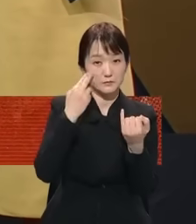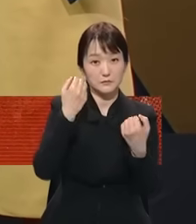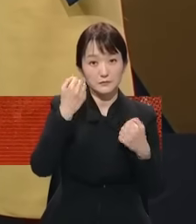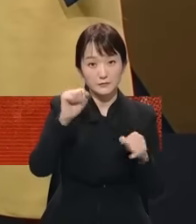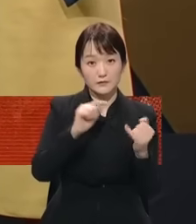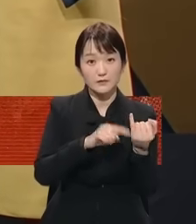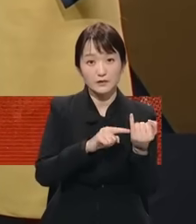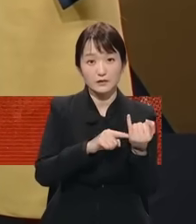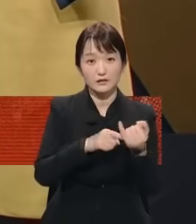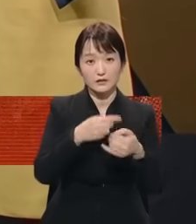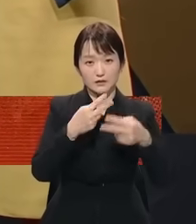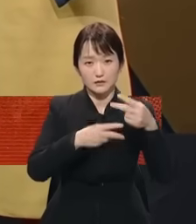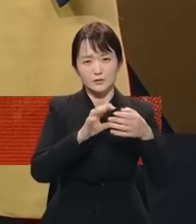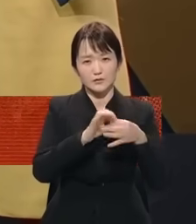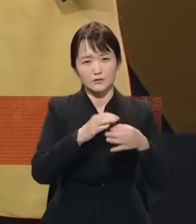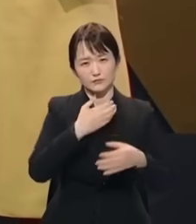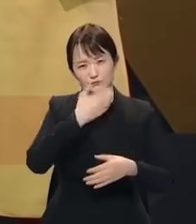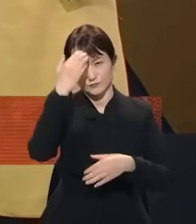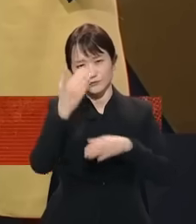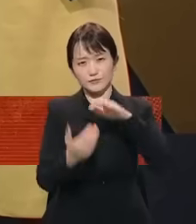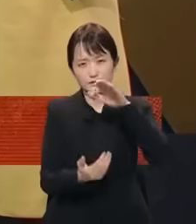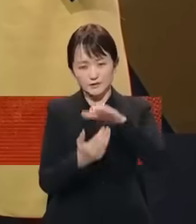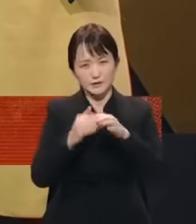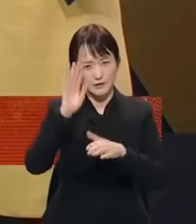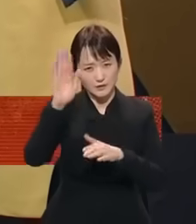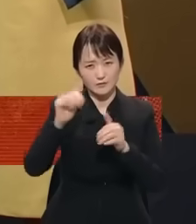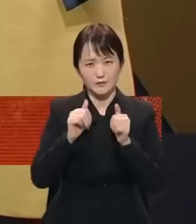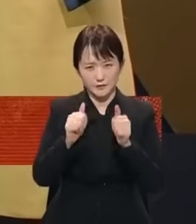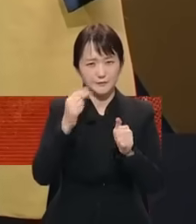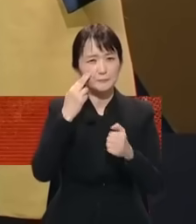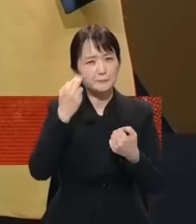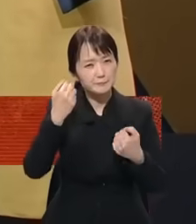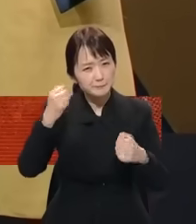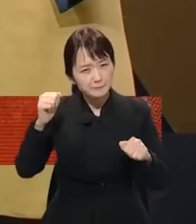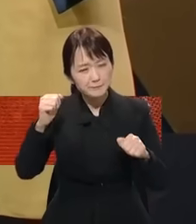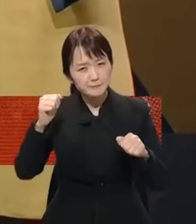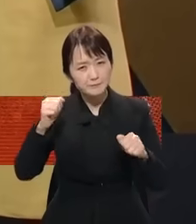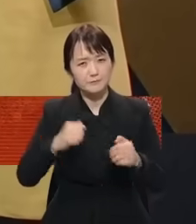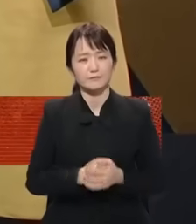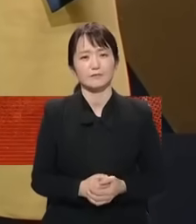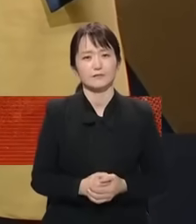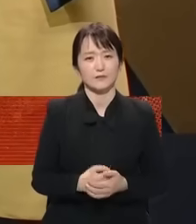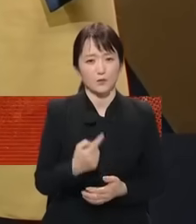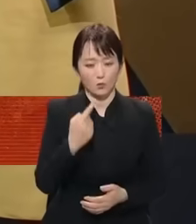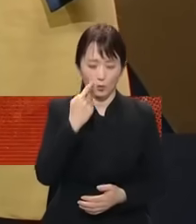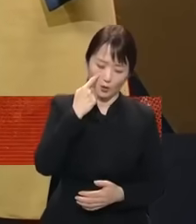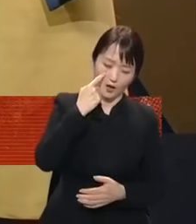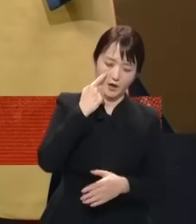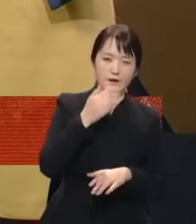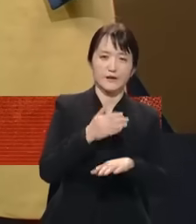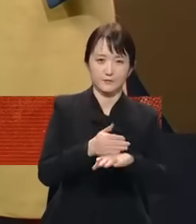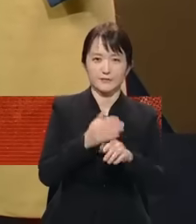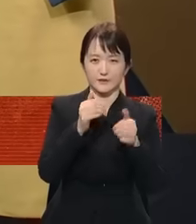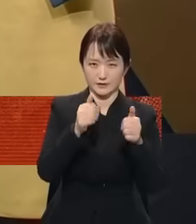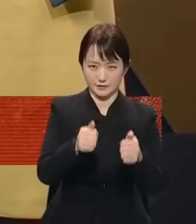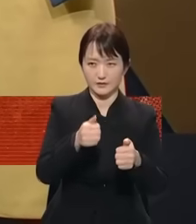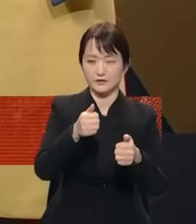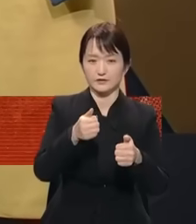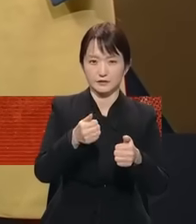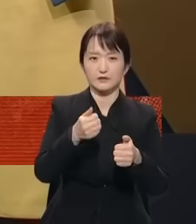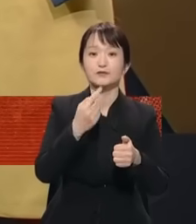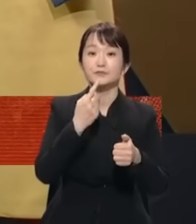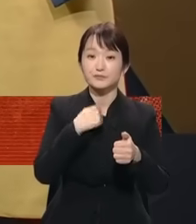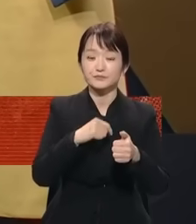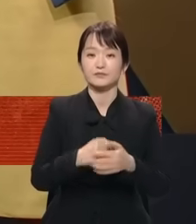꿈을 이루게 됐다. 앞으로 더 열심히 연기하겠다라며 인상적인 감사 인사를 남기기도 했는데요. 그런데